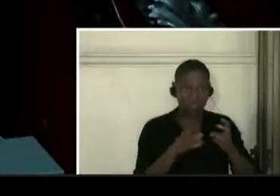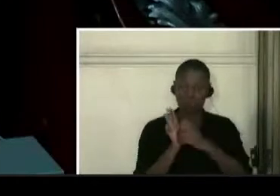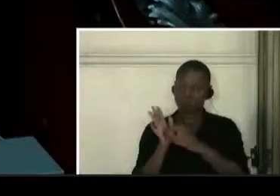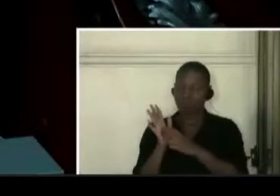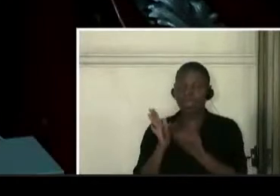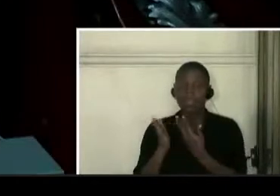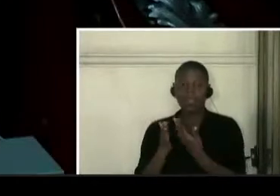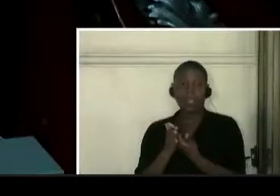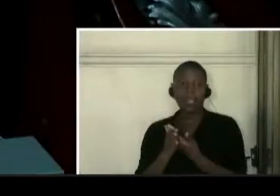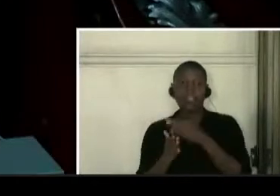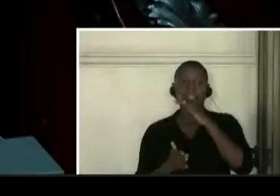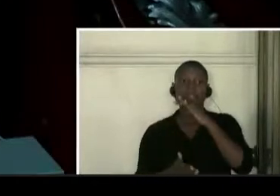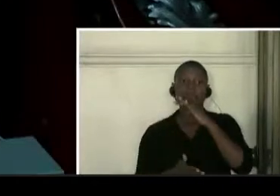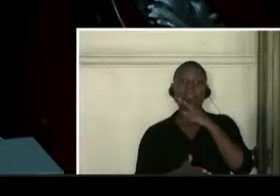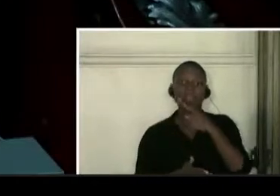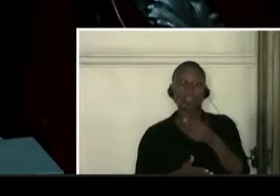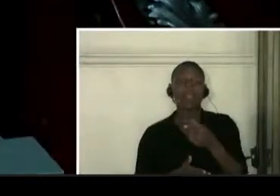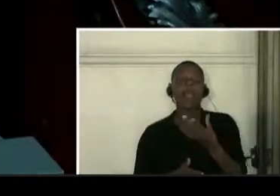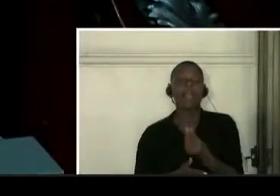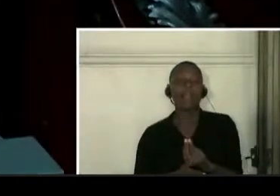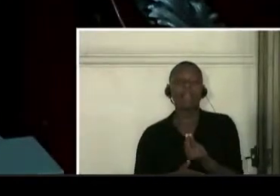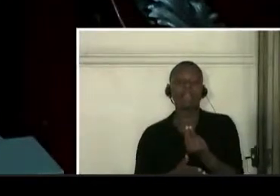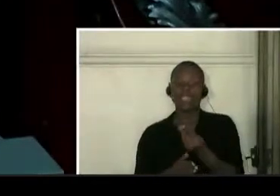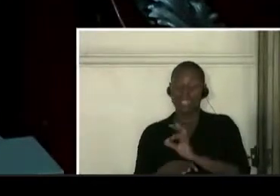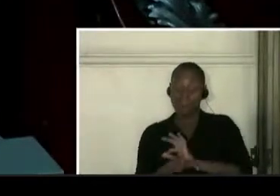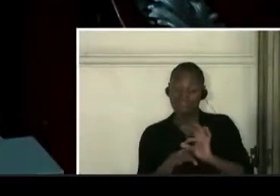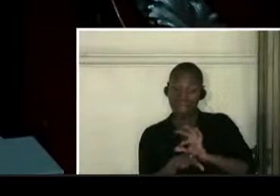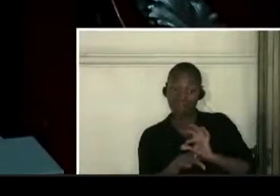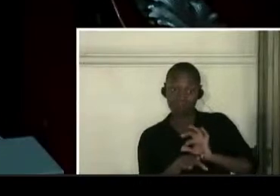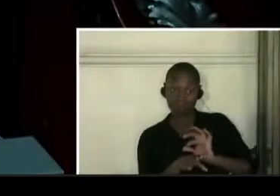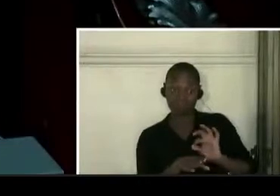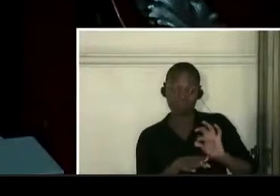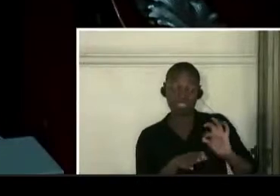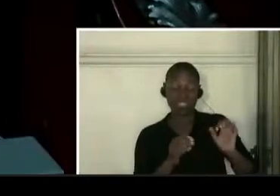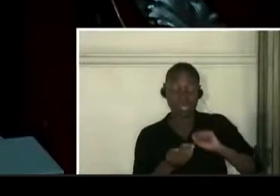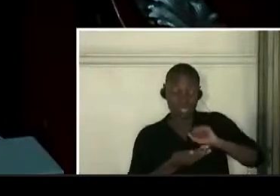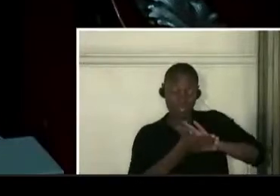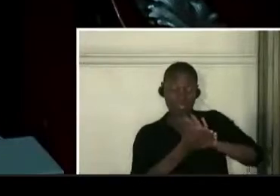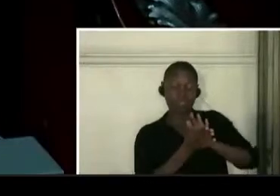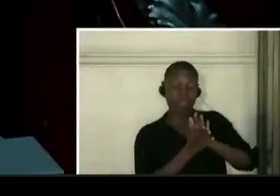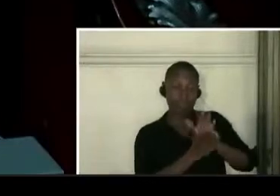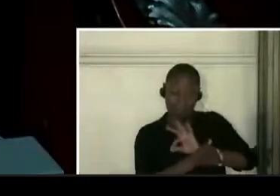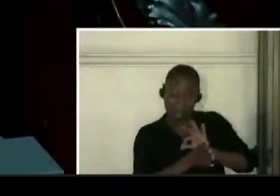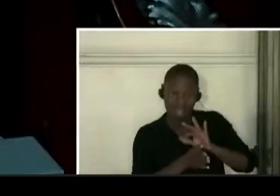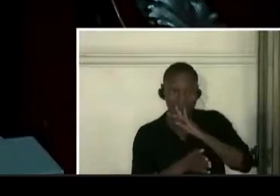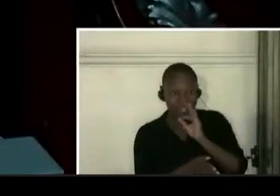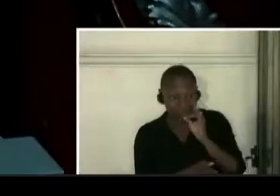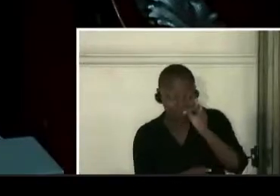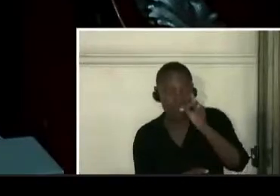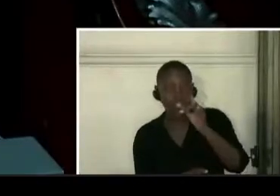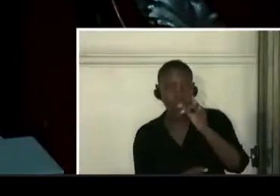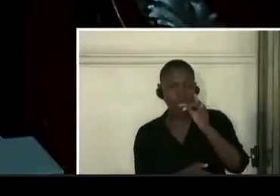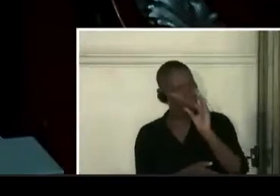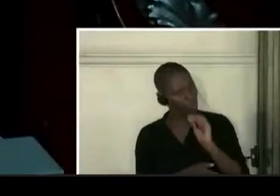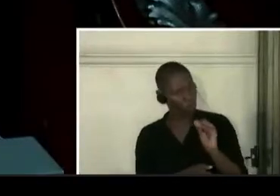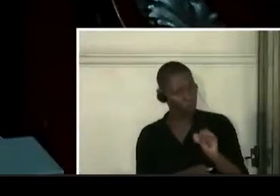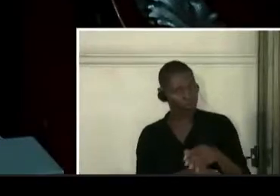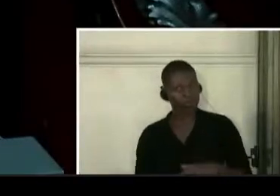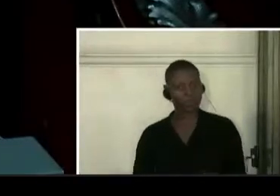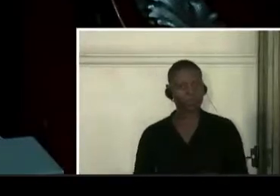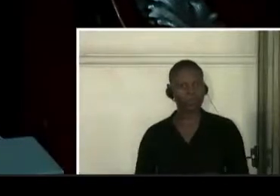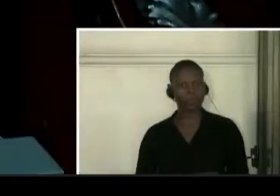nselelo, clear disaster plan. Sinayo ke i-clear disaster plan wemhlobo wethu